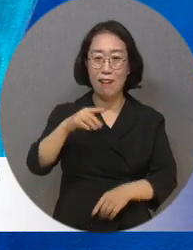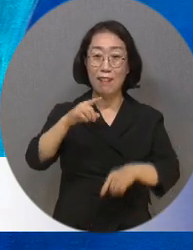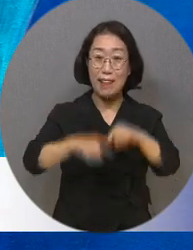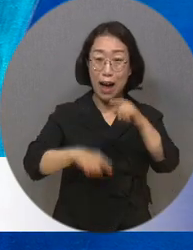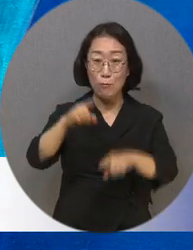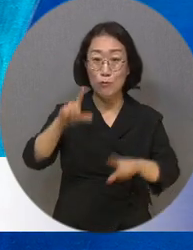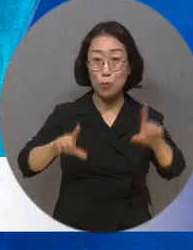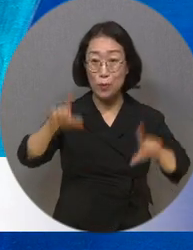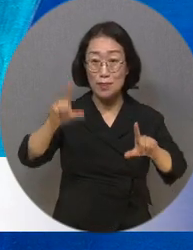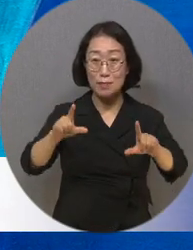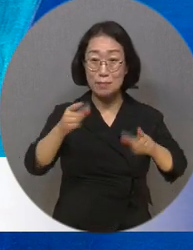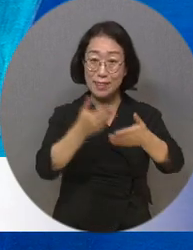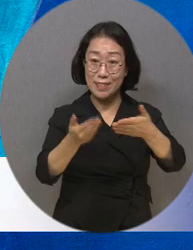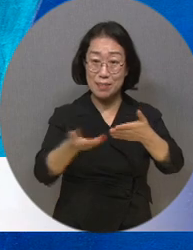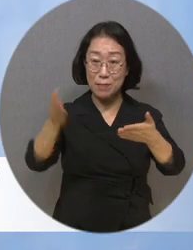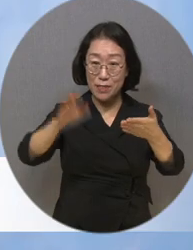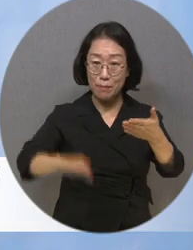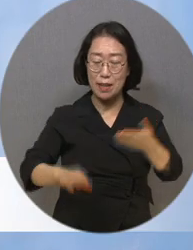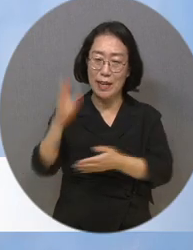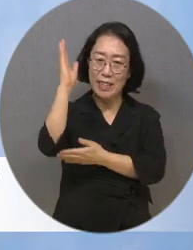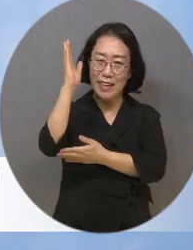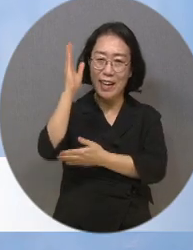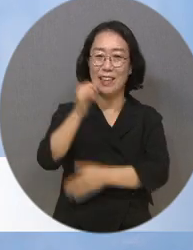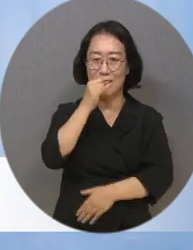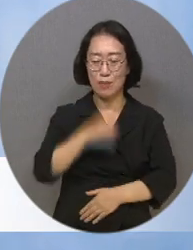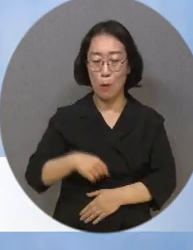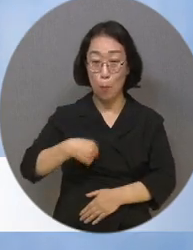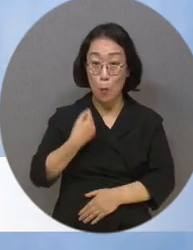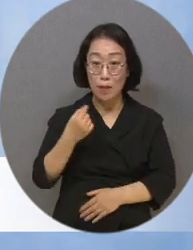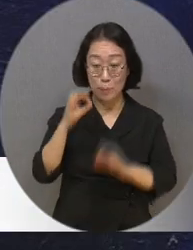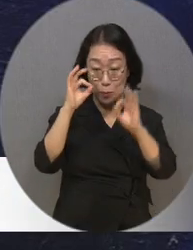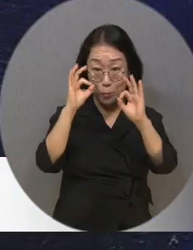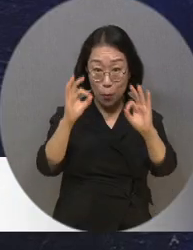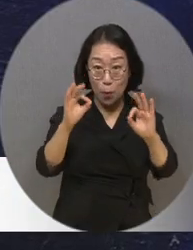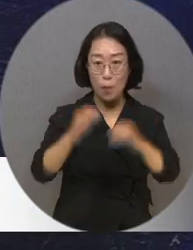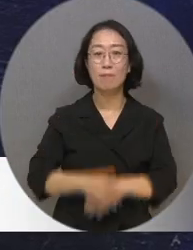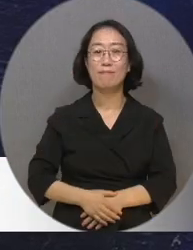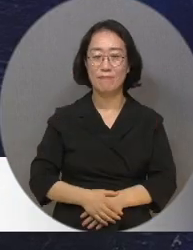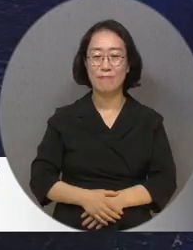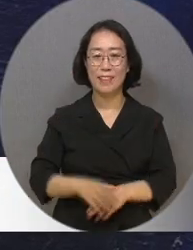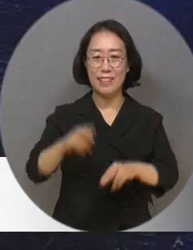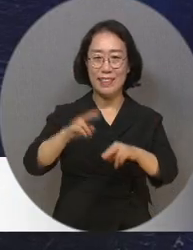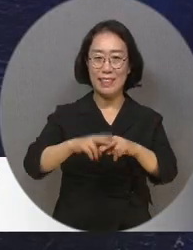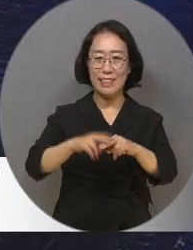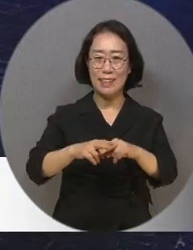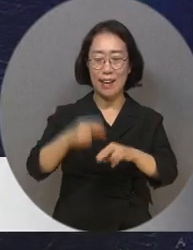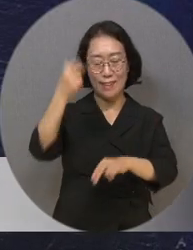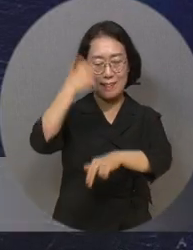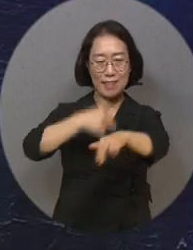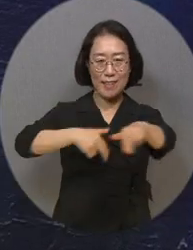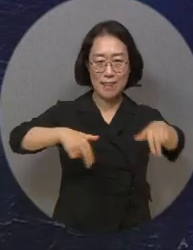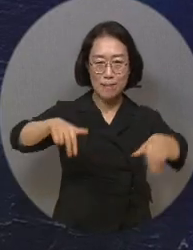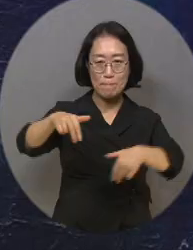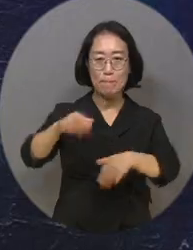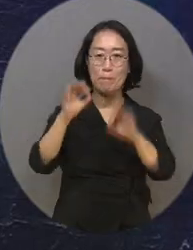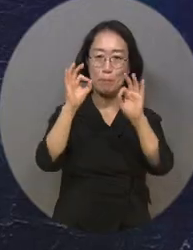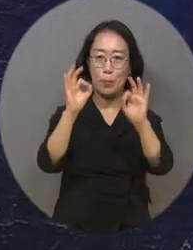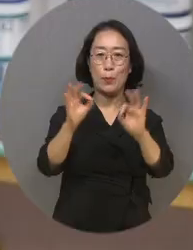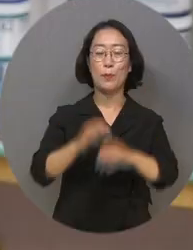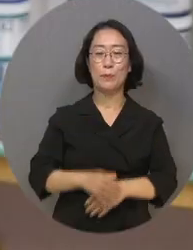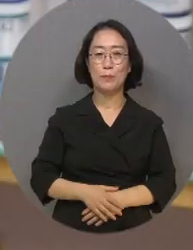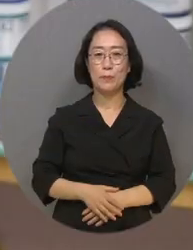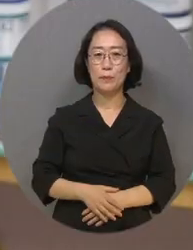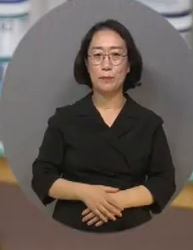의자 속에 이야기를 담고 그녀를 담아 바라보다 다시 그 의자가 되어 바라봅니다.